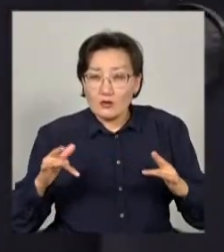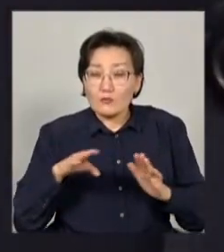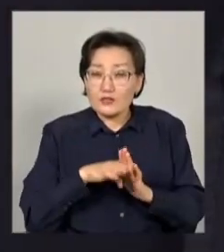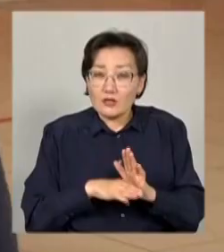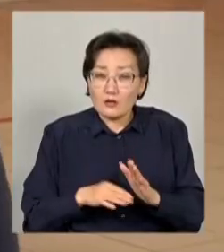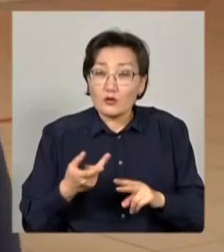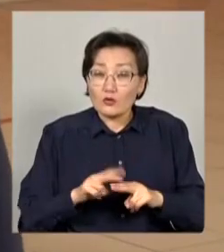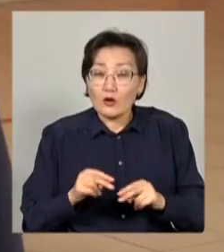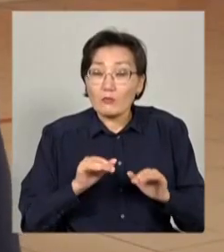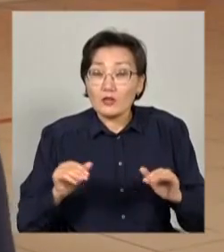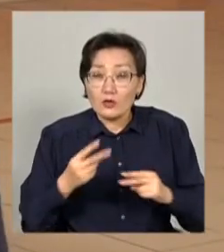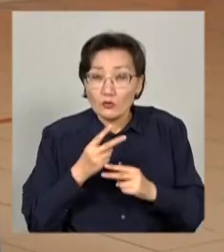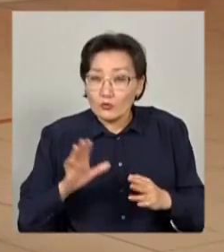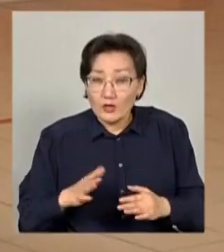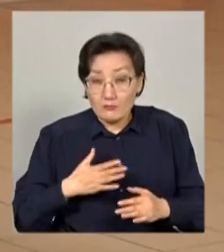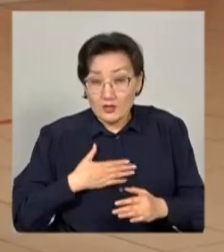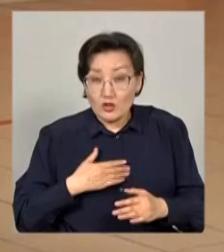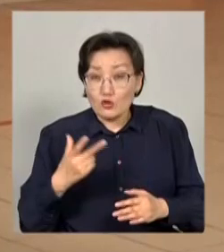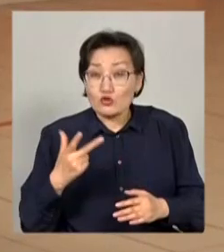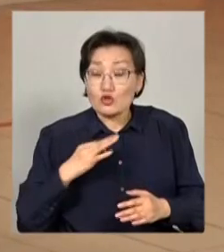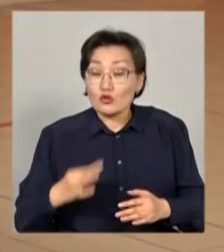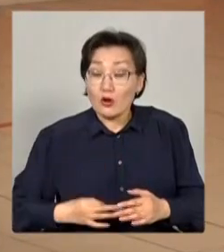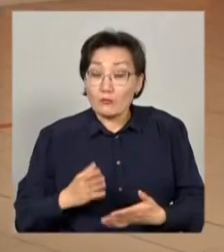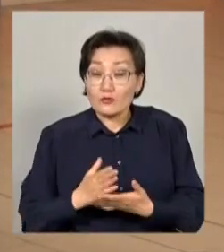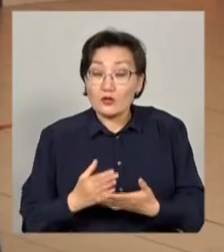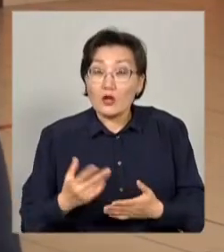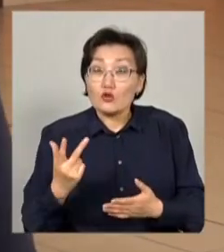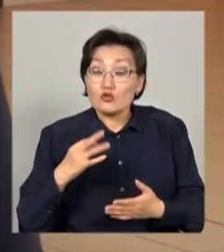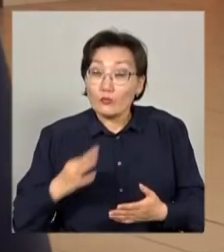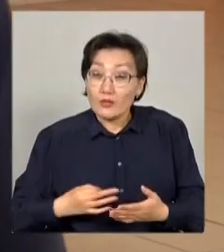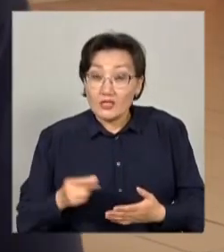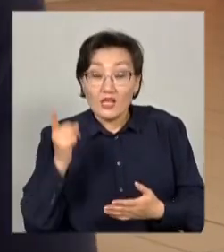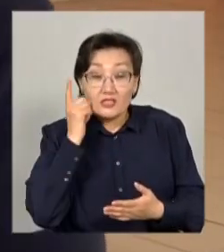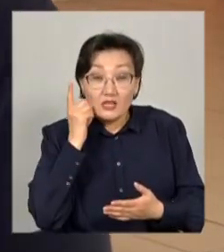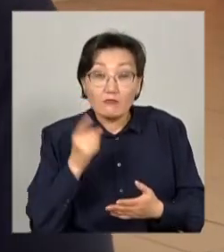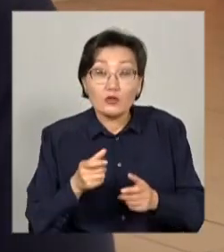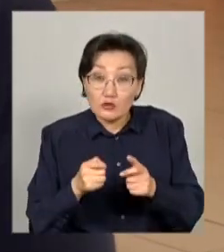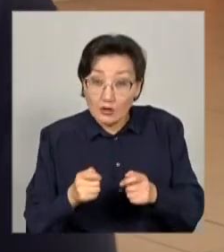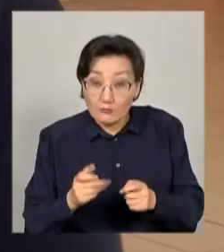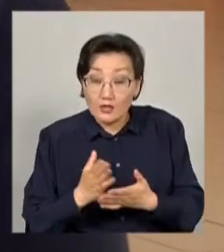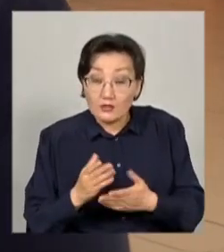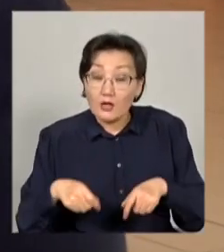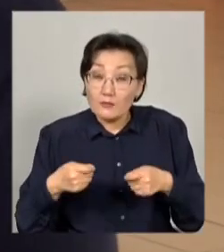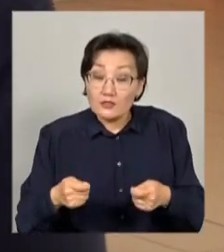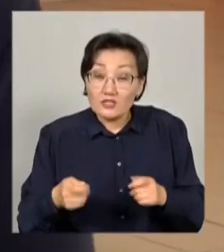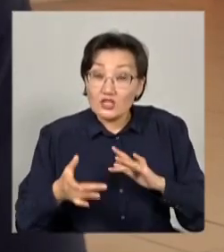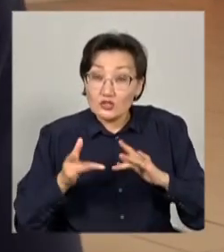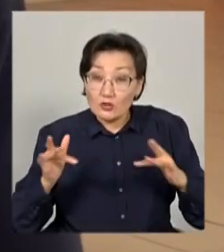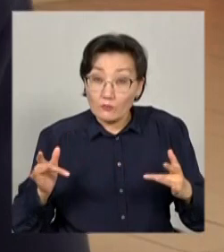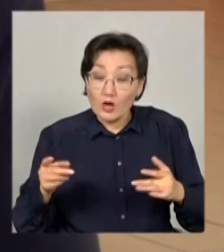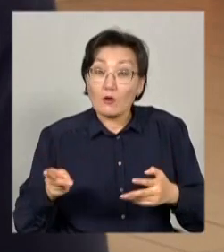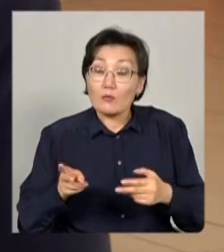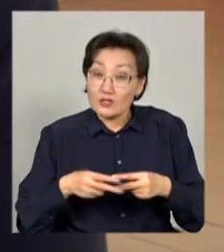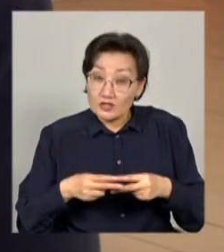балаларға жарамайтын. Менің 3 ұлым бар. Үшеуде телефон ұстайды. Телефон оларға берілген, интернет